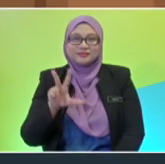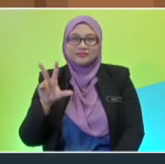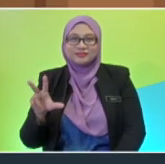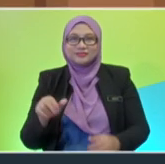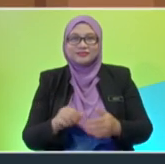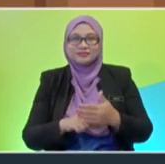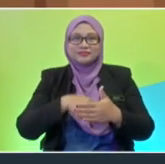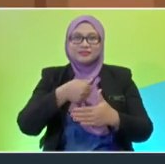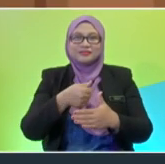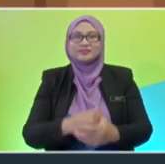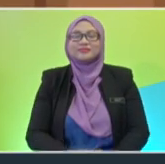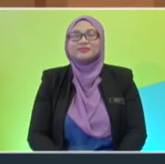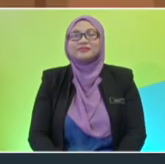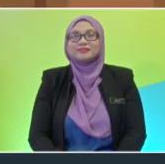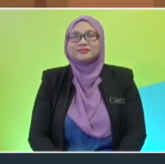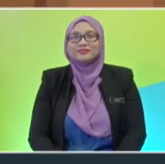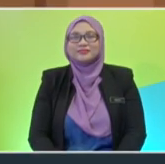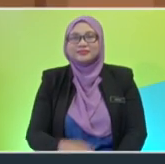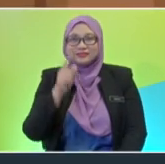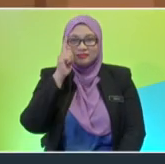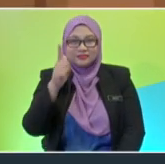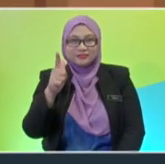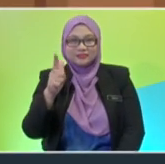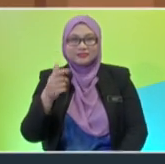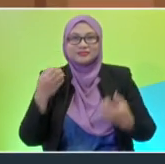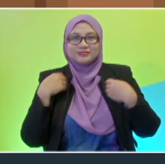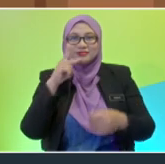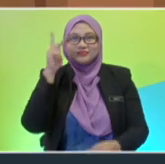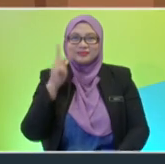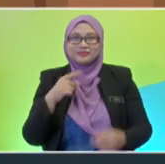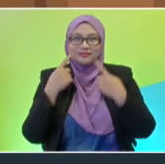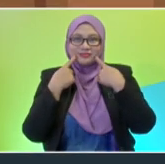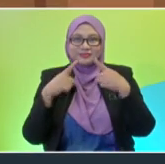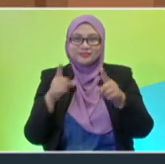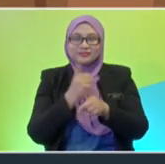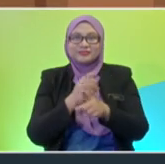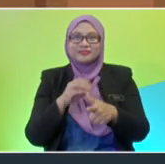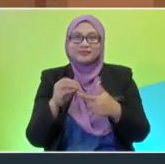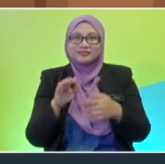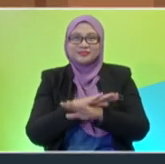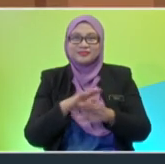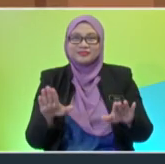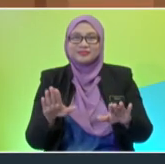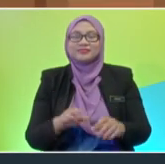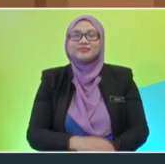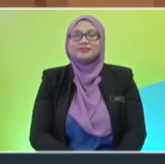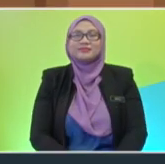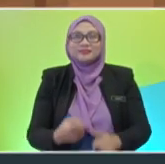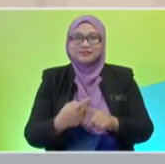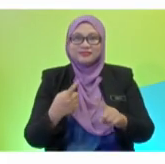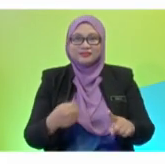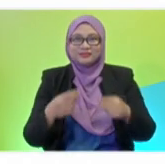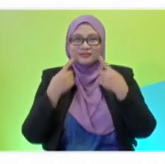sekarang ini kita lihat Adakah jawaban yang diberikan oleh murid-murid itu betul atau tidak merasakan pada soal yang bertumpu hari ini